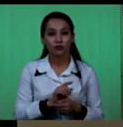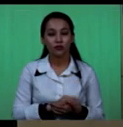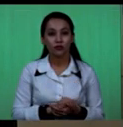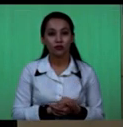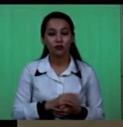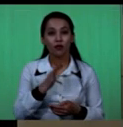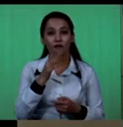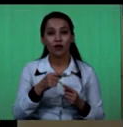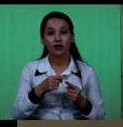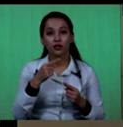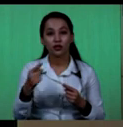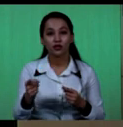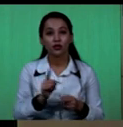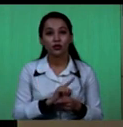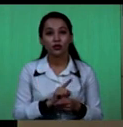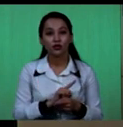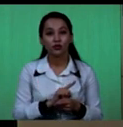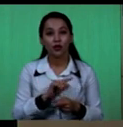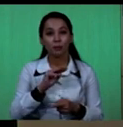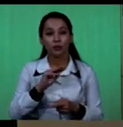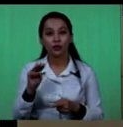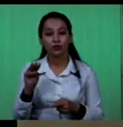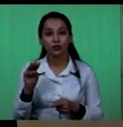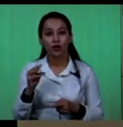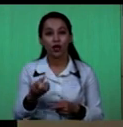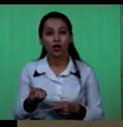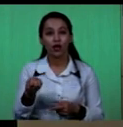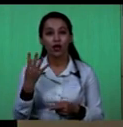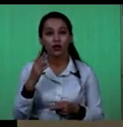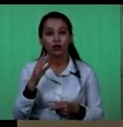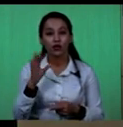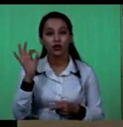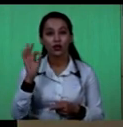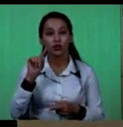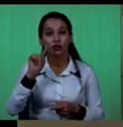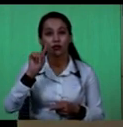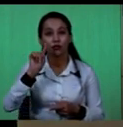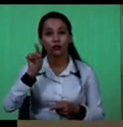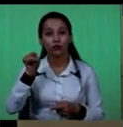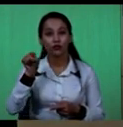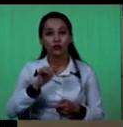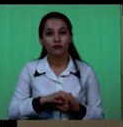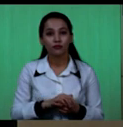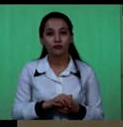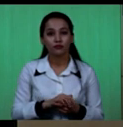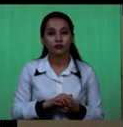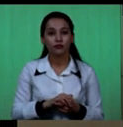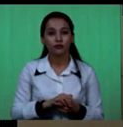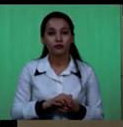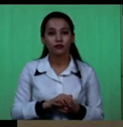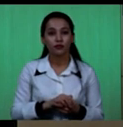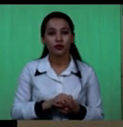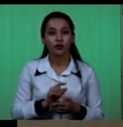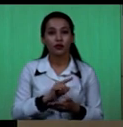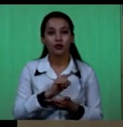Bu vaqtda soatning minut millari qancha gradusga burildi?